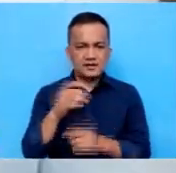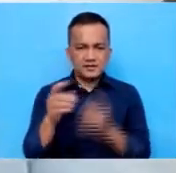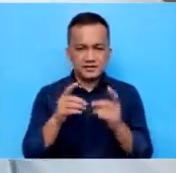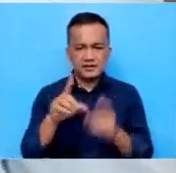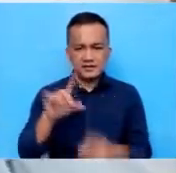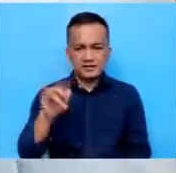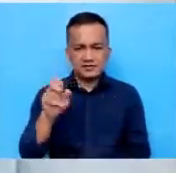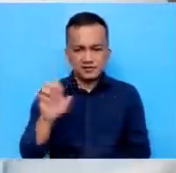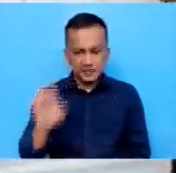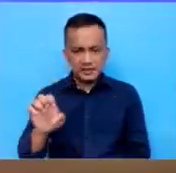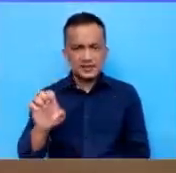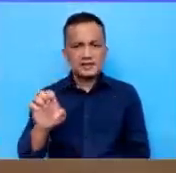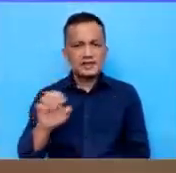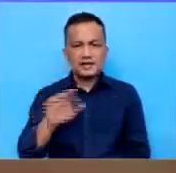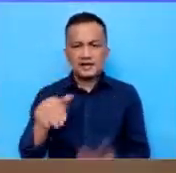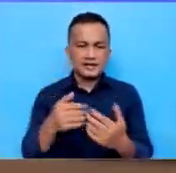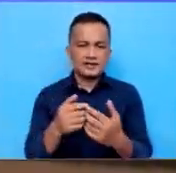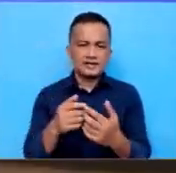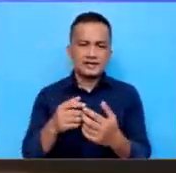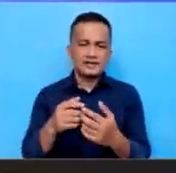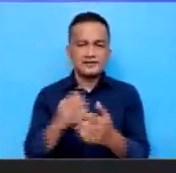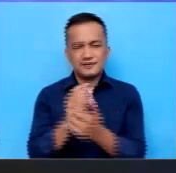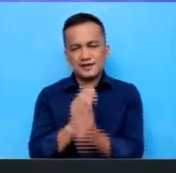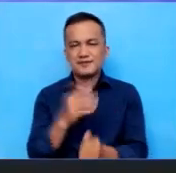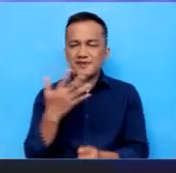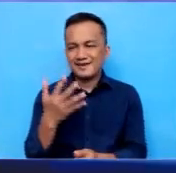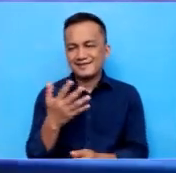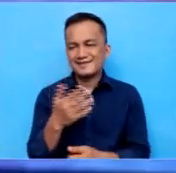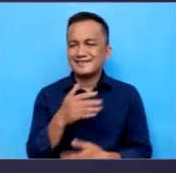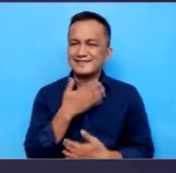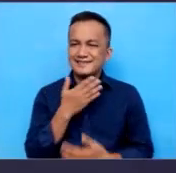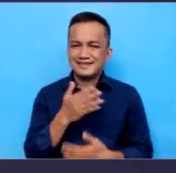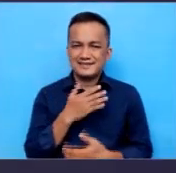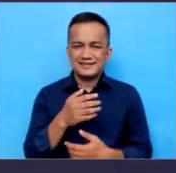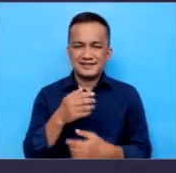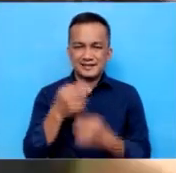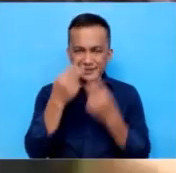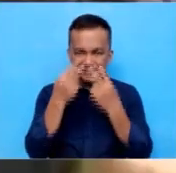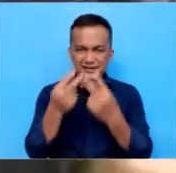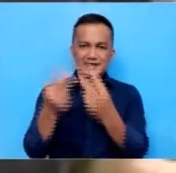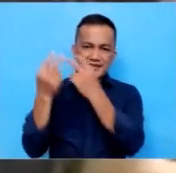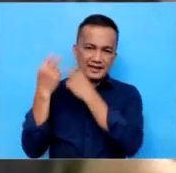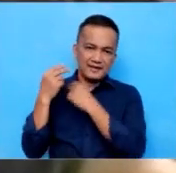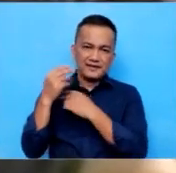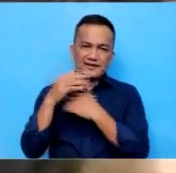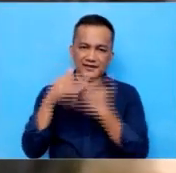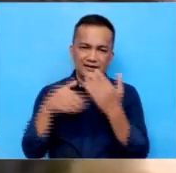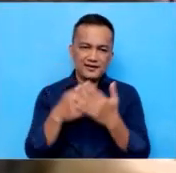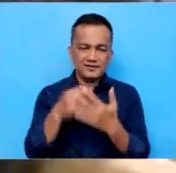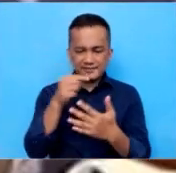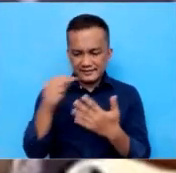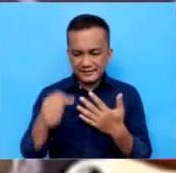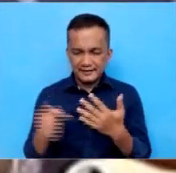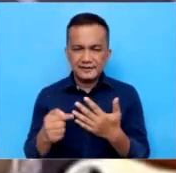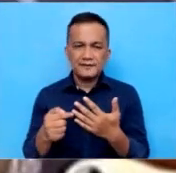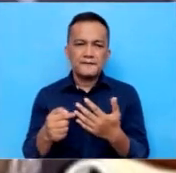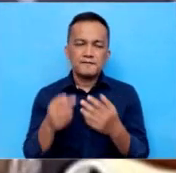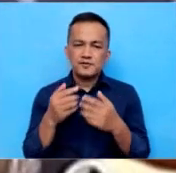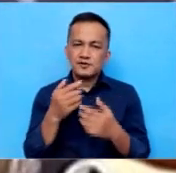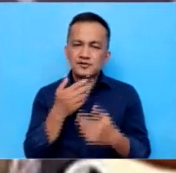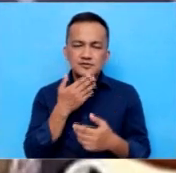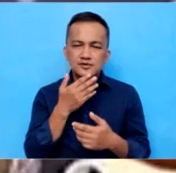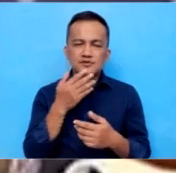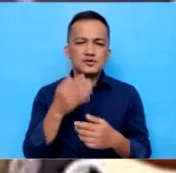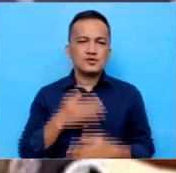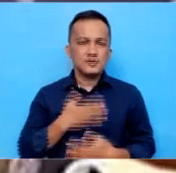everyone, Talent 5. Yun, nakakatuwa lang being able to reminisce on all of that and everyone. Fondest memory for me sa Star Factor was